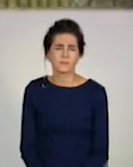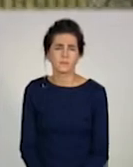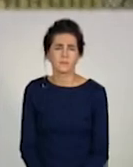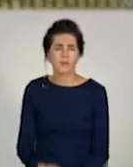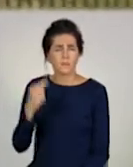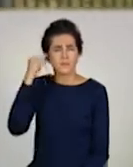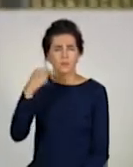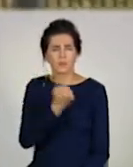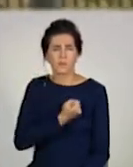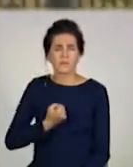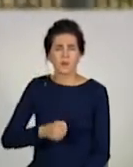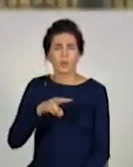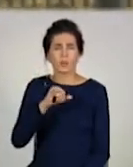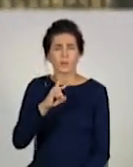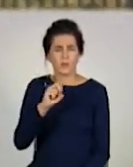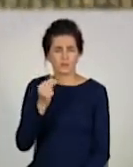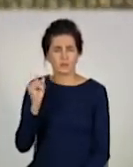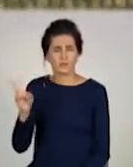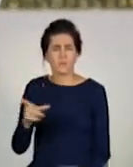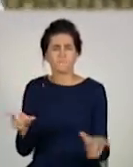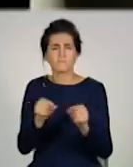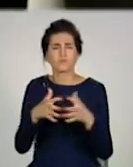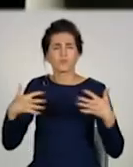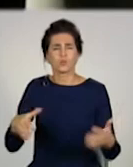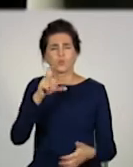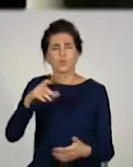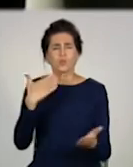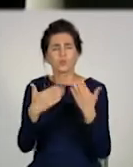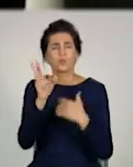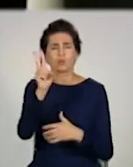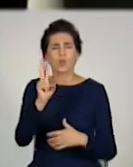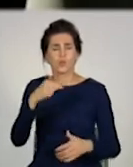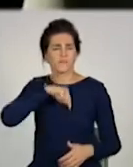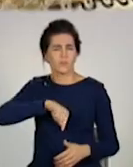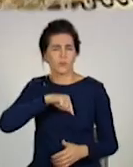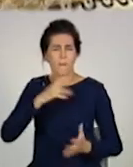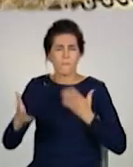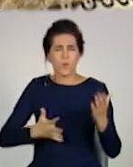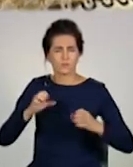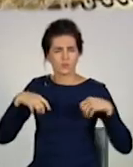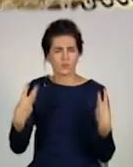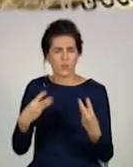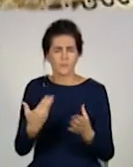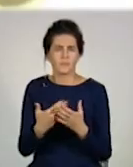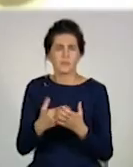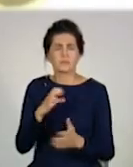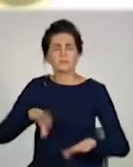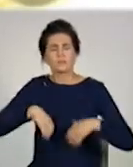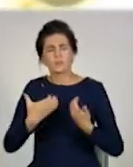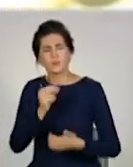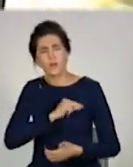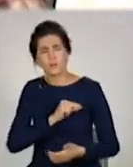Психотерапевтка Олена Лук'янчук усе частіше працює з пацієнтами, які згоріли емоційно. Серед причин – стрес на роботі, удома